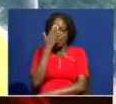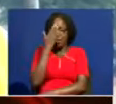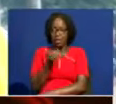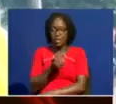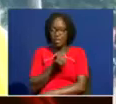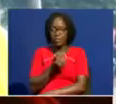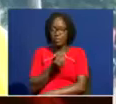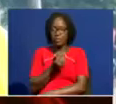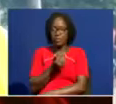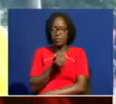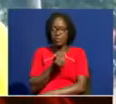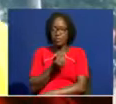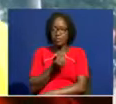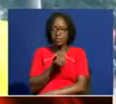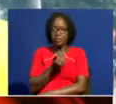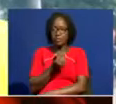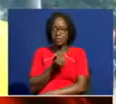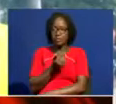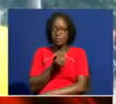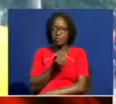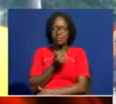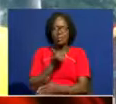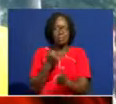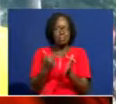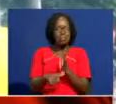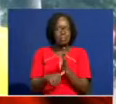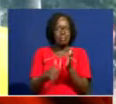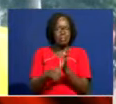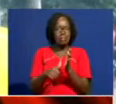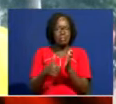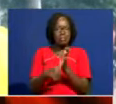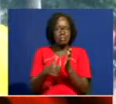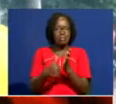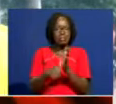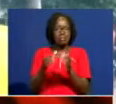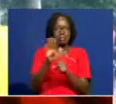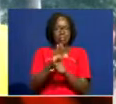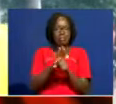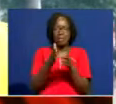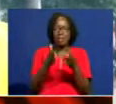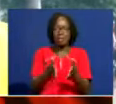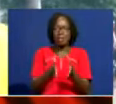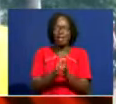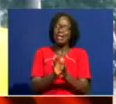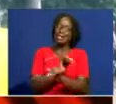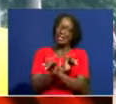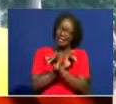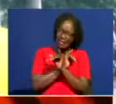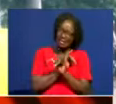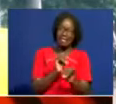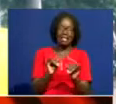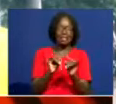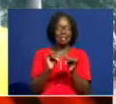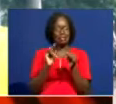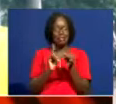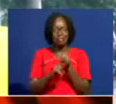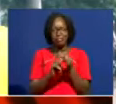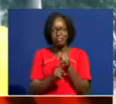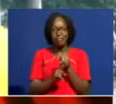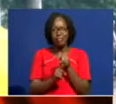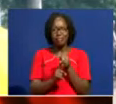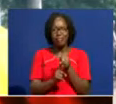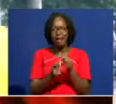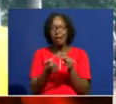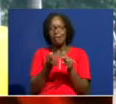sababu masida mengi imejaa huku. Kama ni usafi, kama ni mambo ya